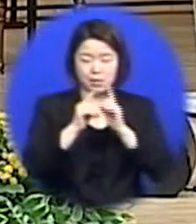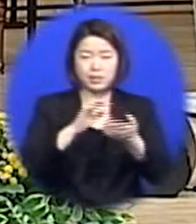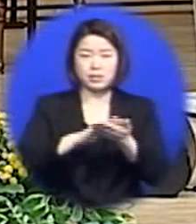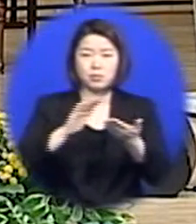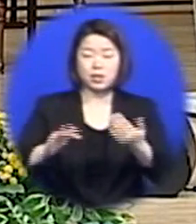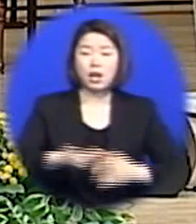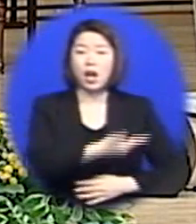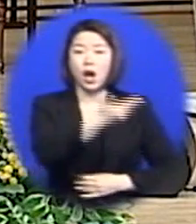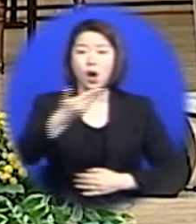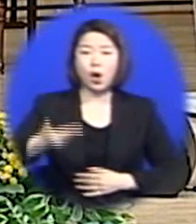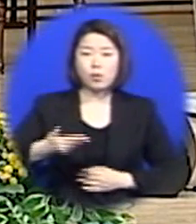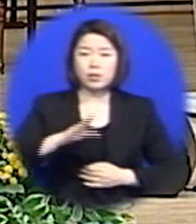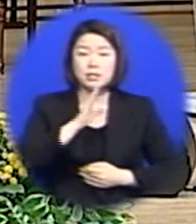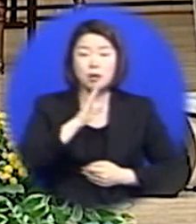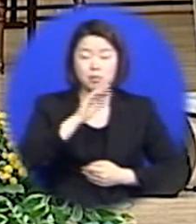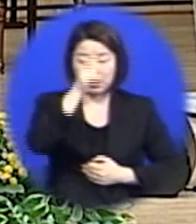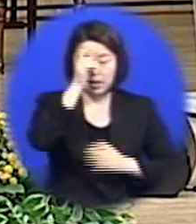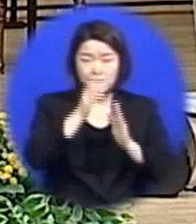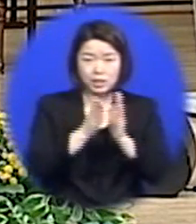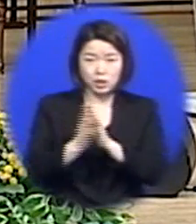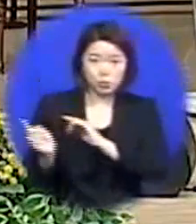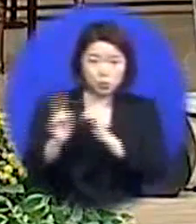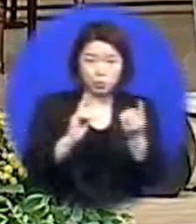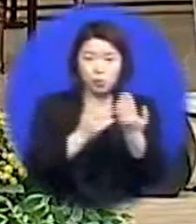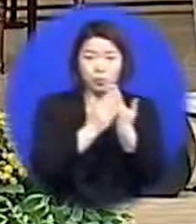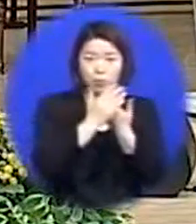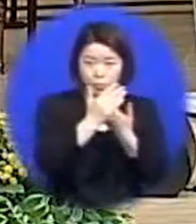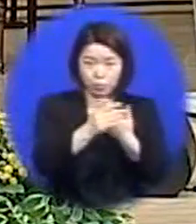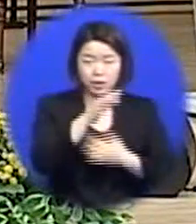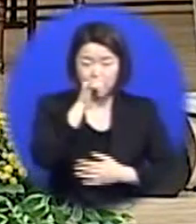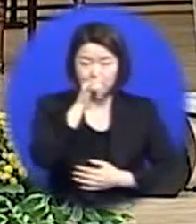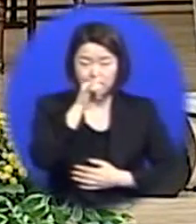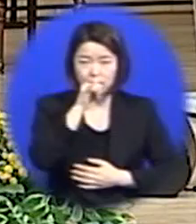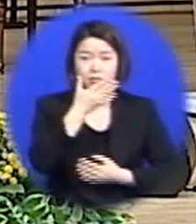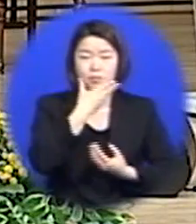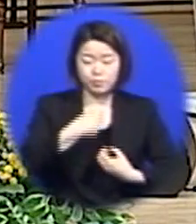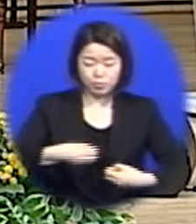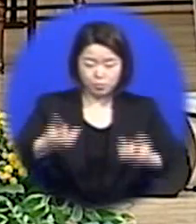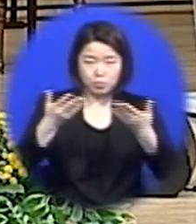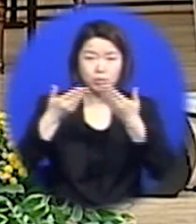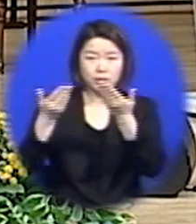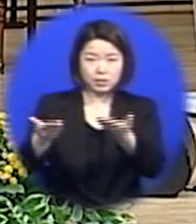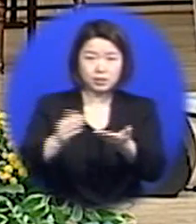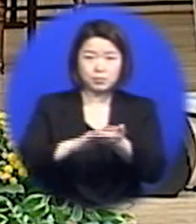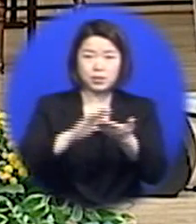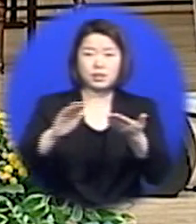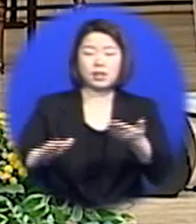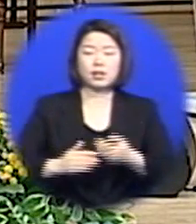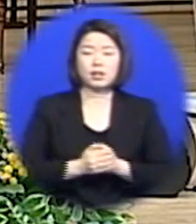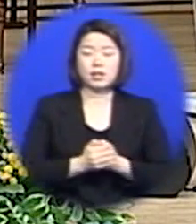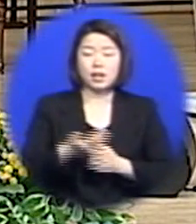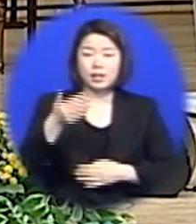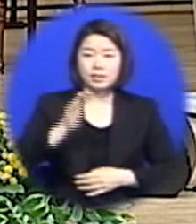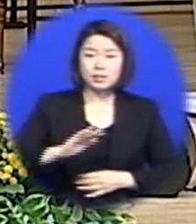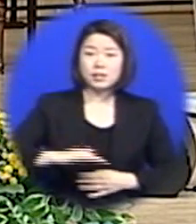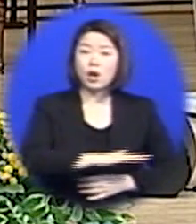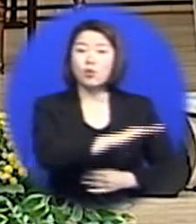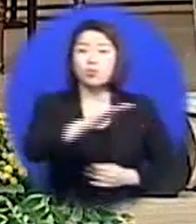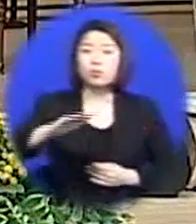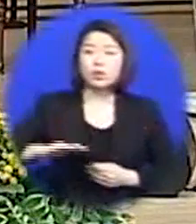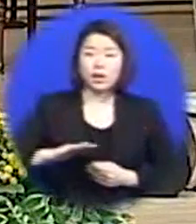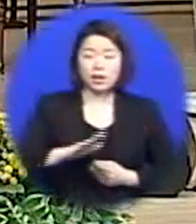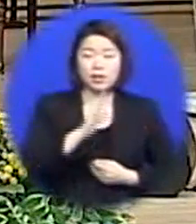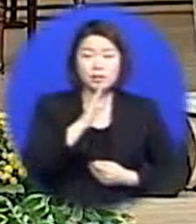정말 기도의 회복이 또 기도의 부흥이 있기를 축복합니다 아 그러나 우리가 정말